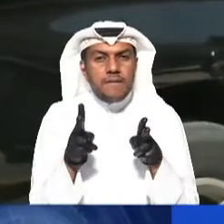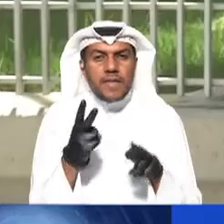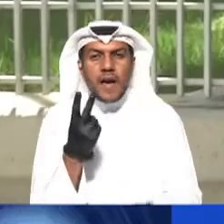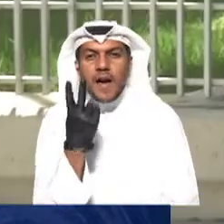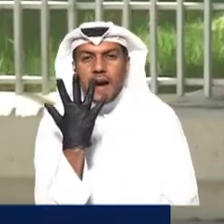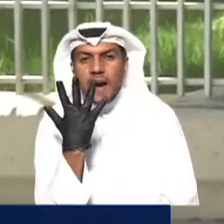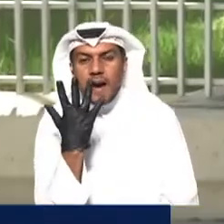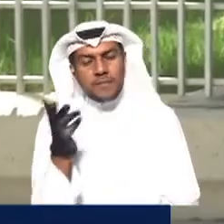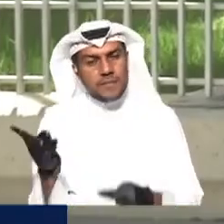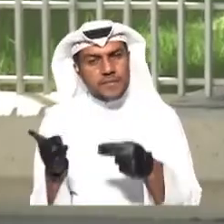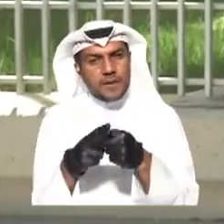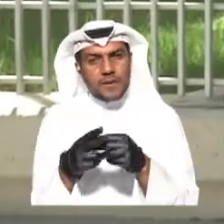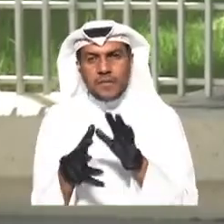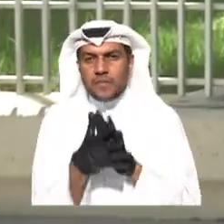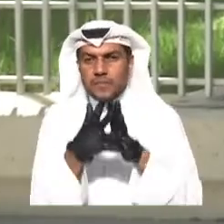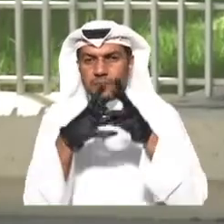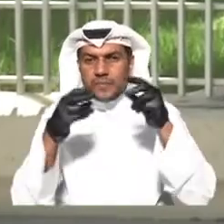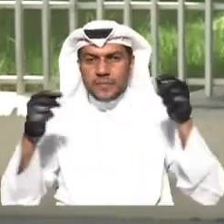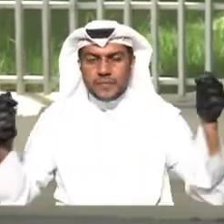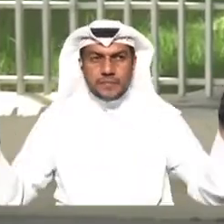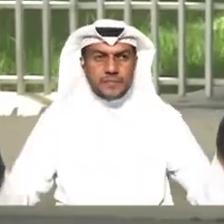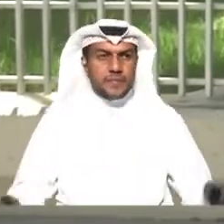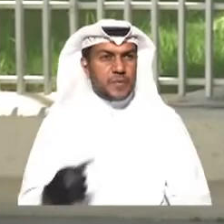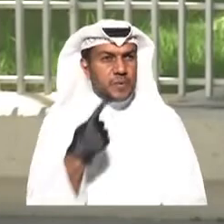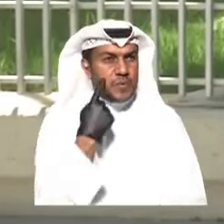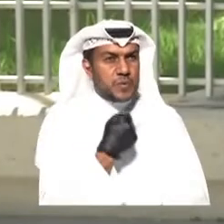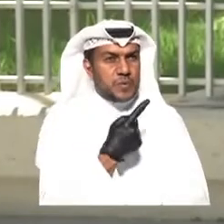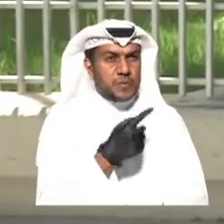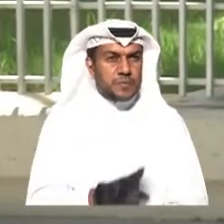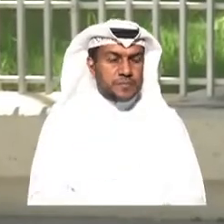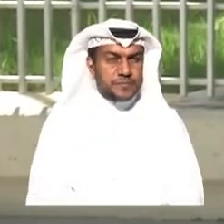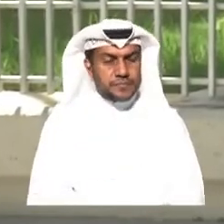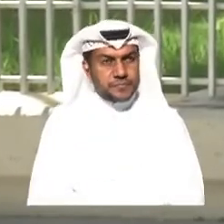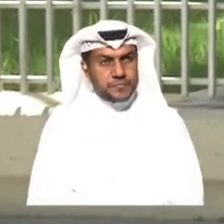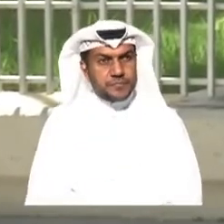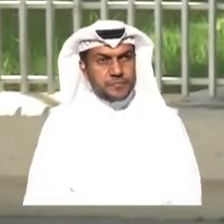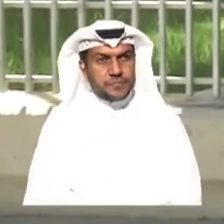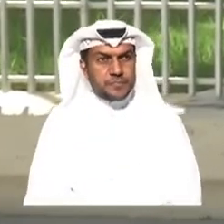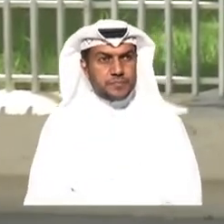الحظر يوميا. جيهان حبيب، تلفزيون دولة الكويت.